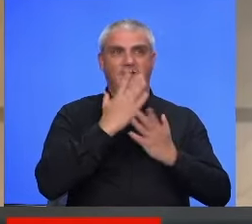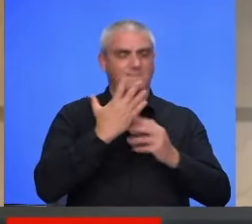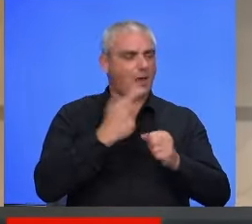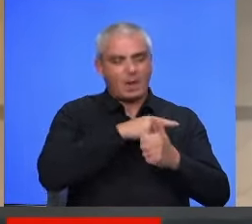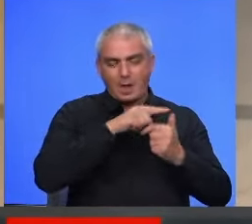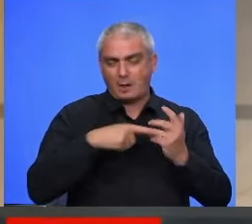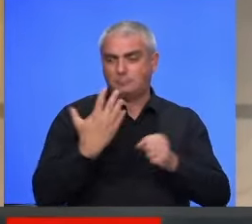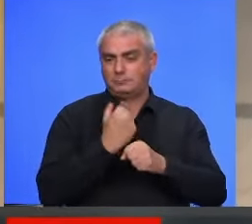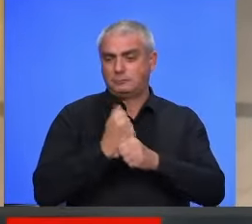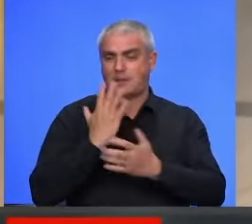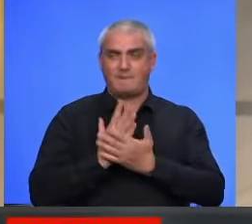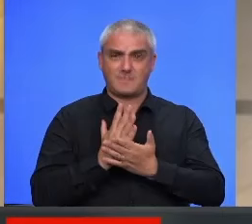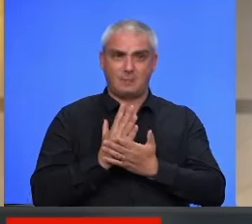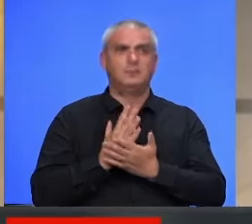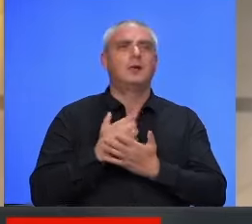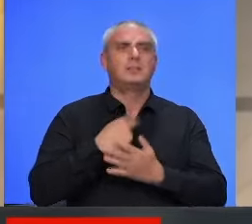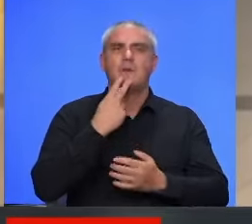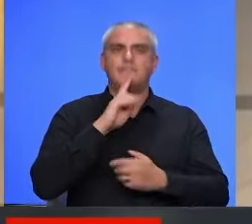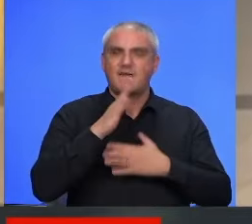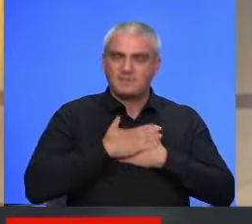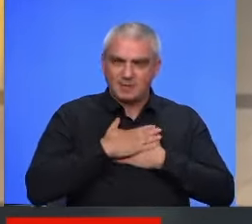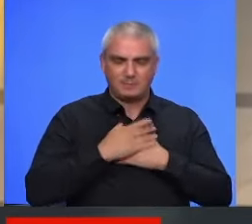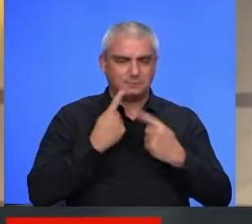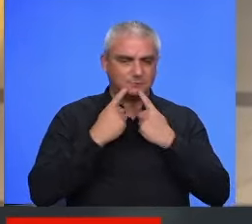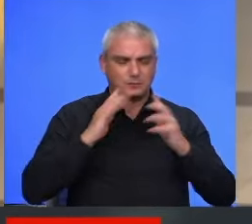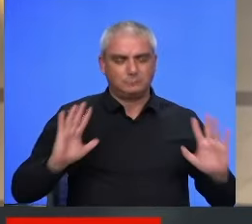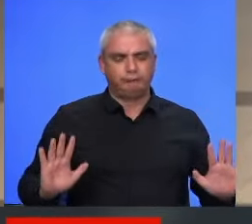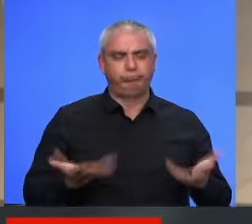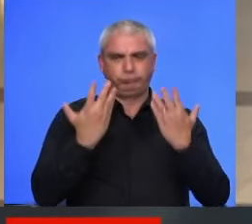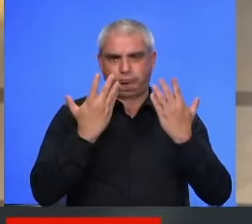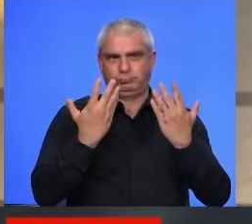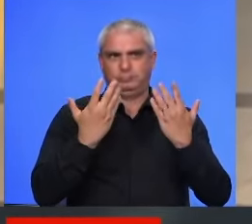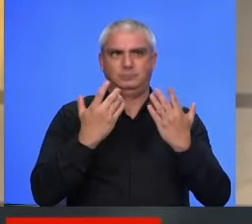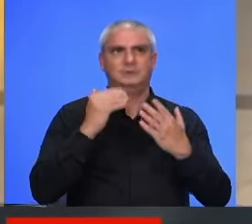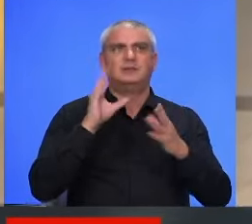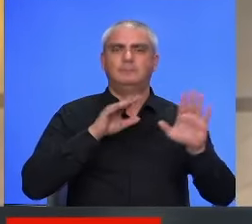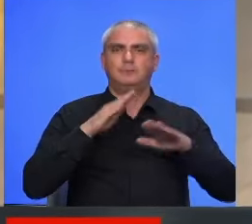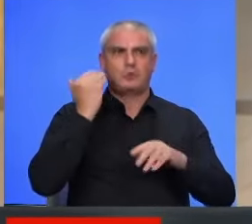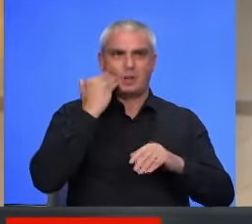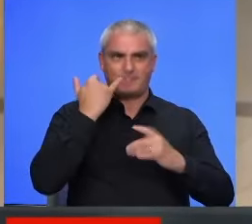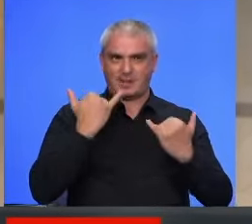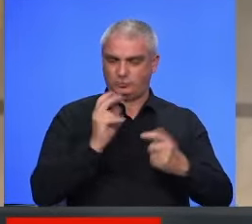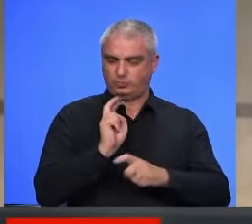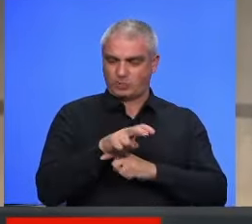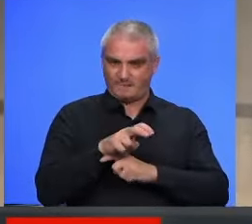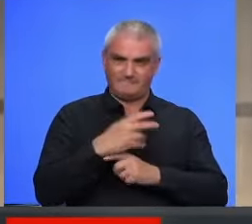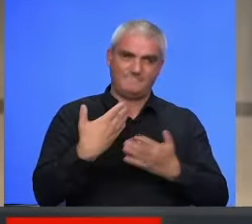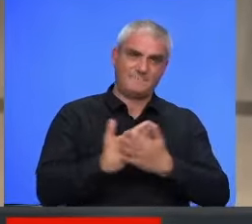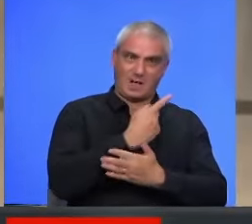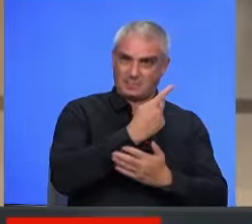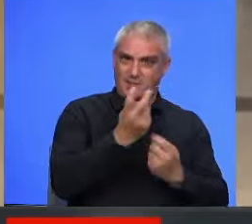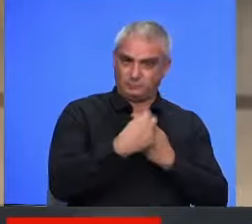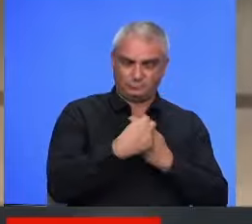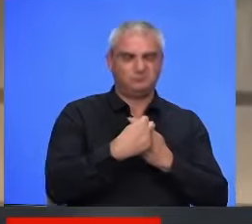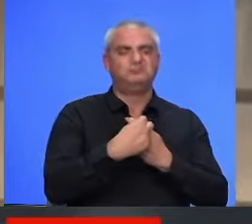מטרות המלחמה, אני מבטיח לכם, מסע ומתן מואץ, ממשל האמריקאי הנוכחי והנכנס, יש